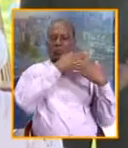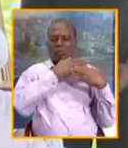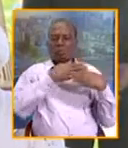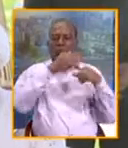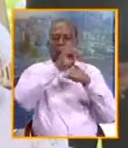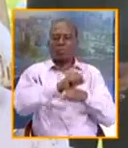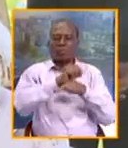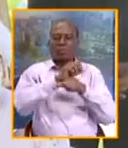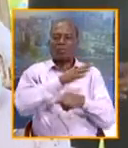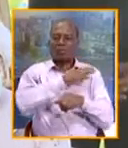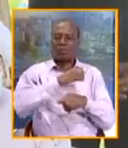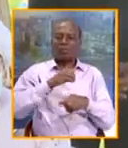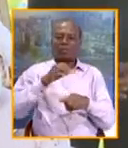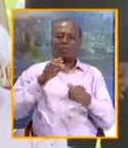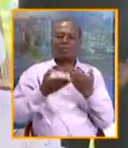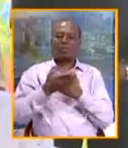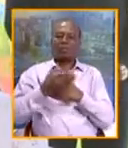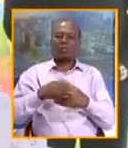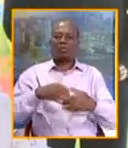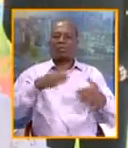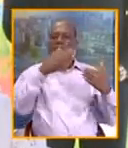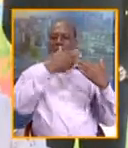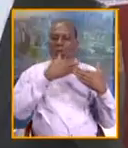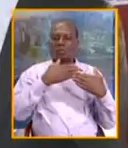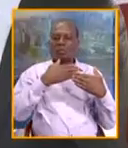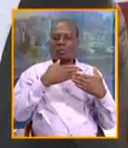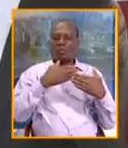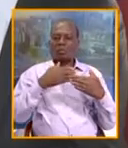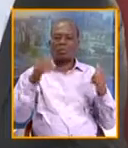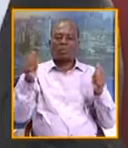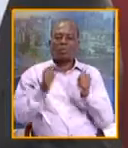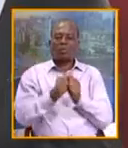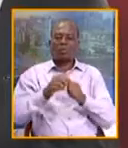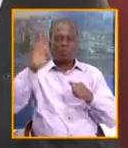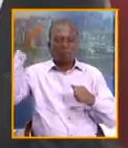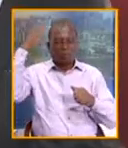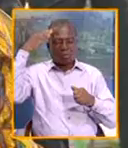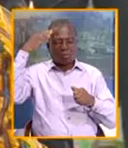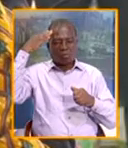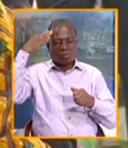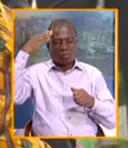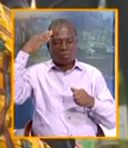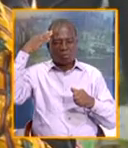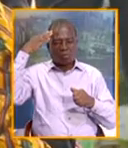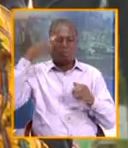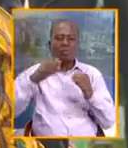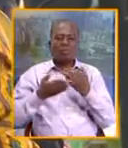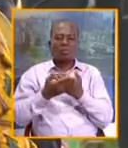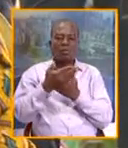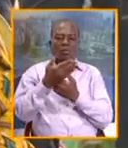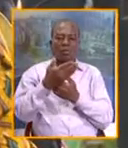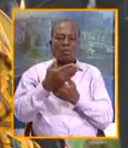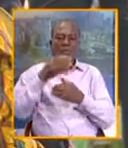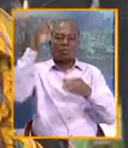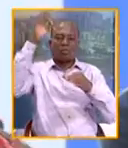par accable le jeu par deux accablés par les élus sont